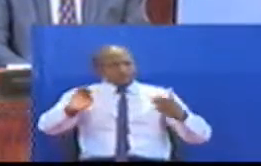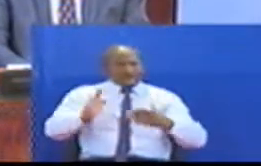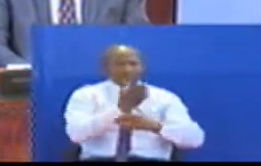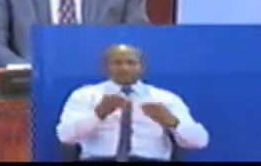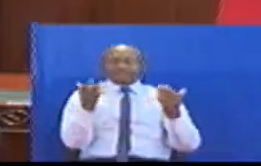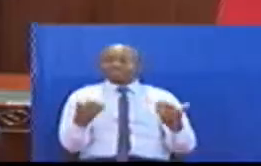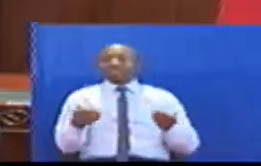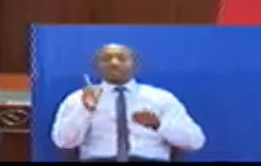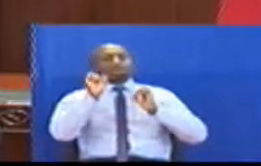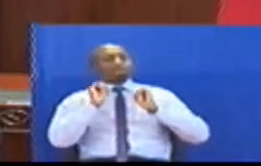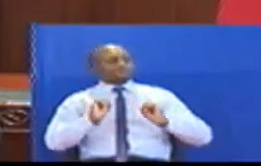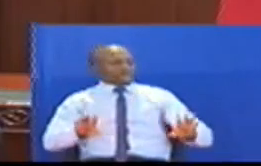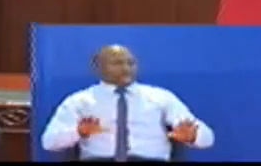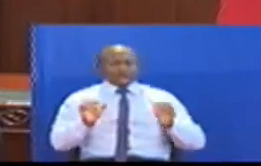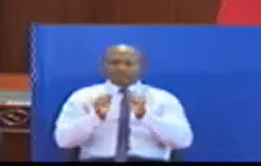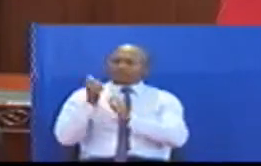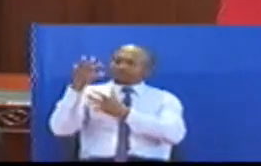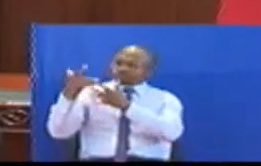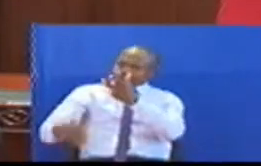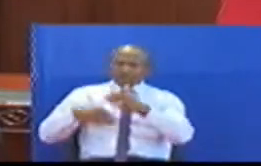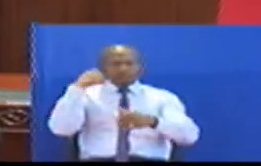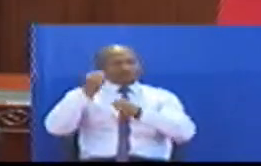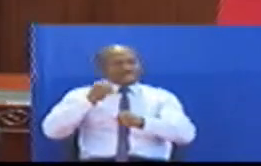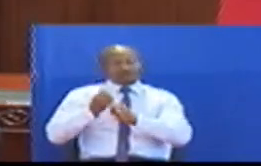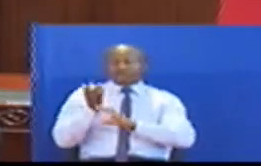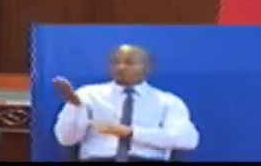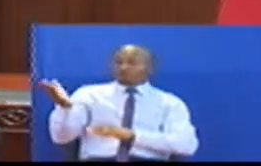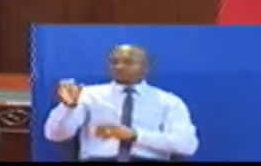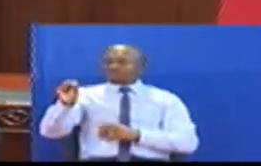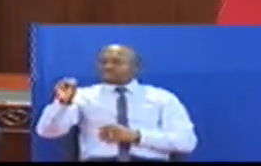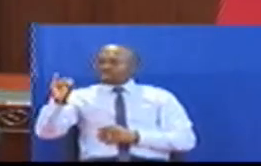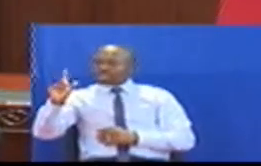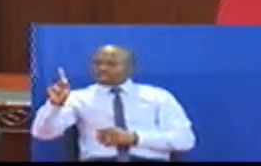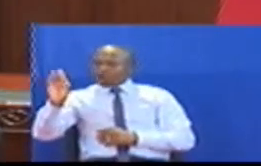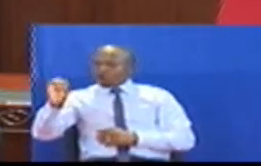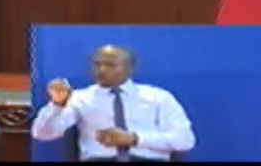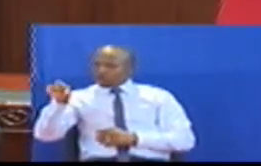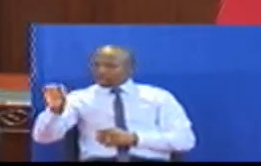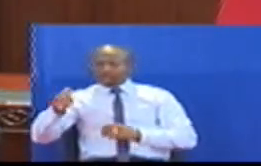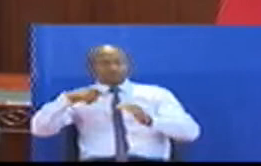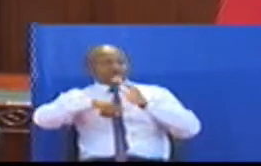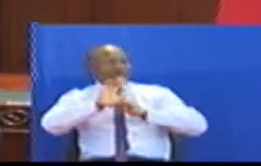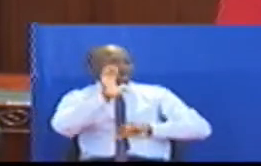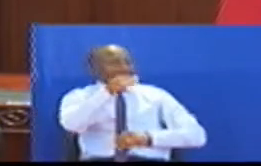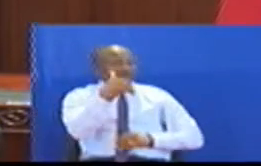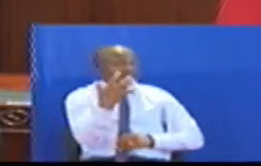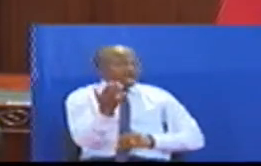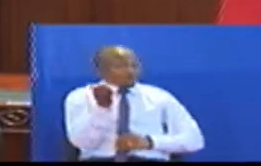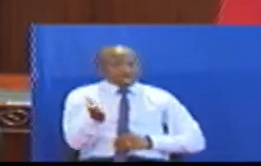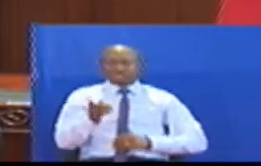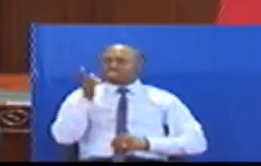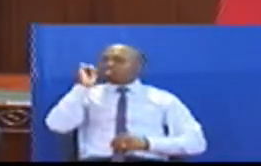hiyo kwa kweli mambo mengi yamefanyika Sikonge, ambayo imekuwa katika kipindi hiki cha miaka 5 imekuwa ni